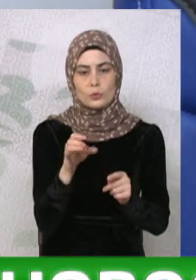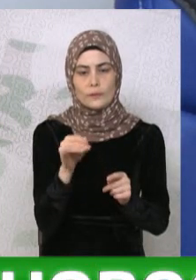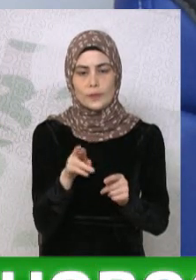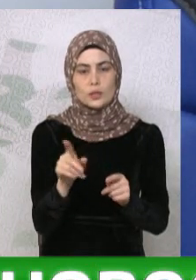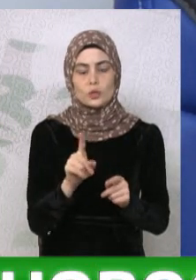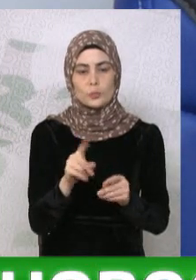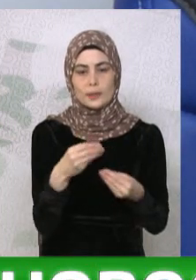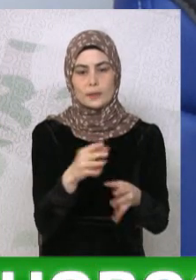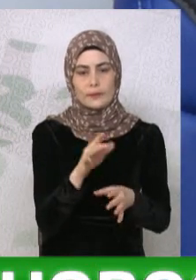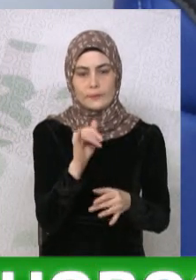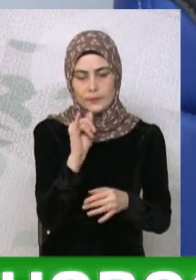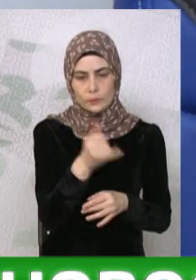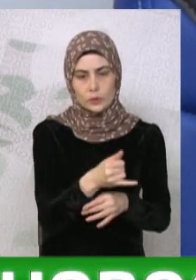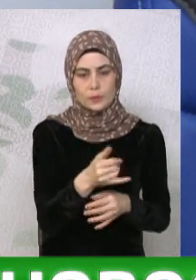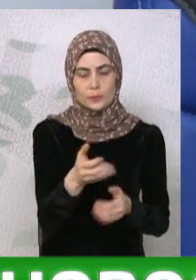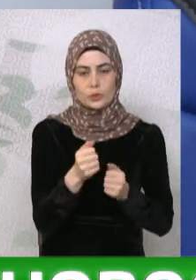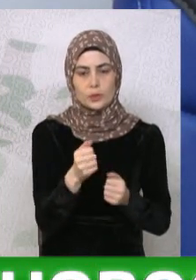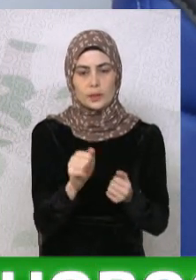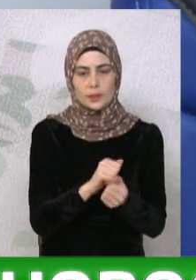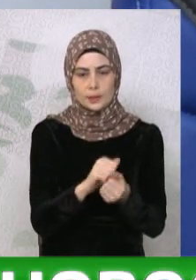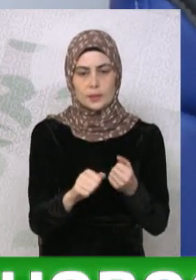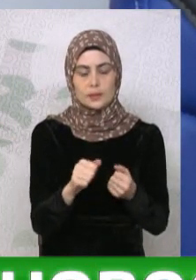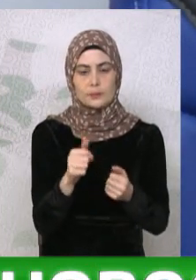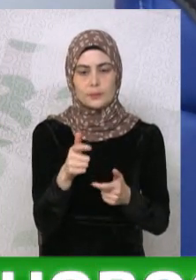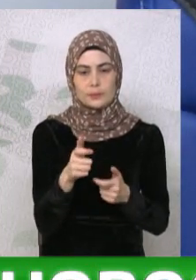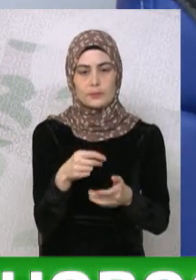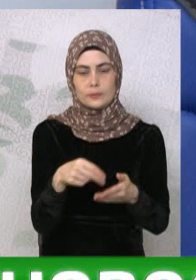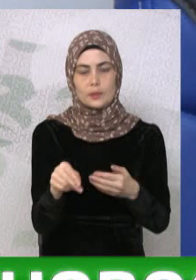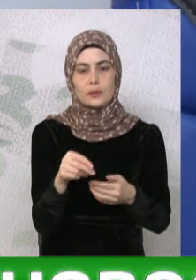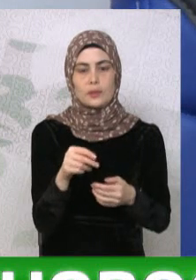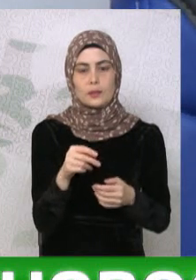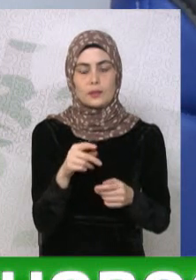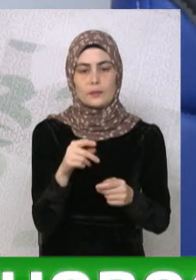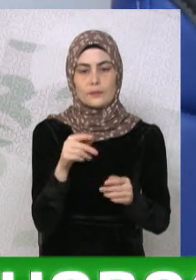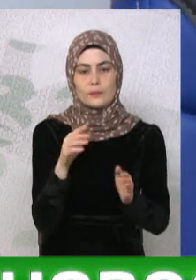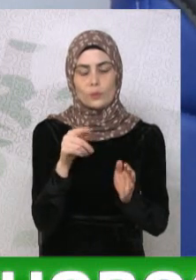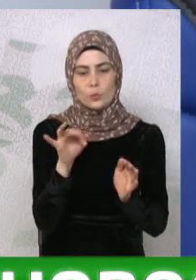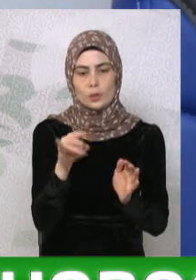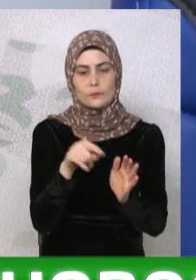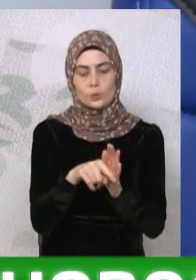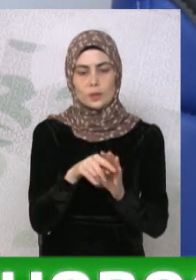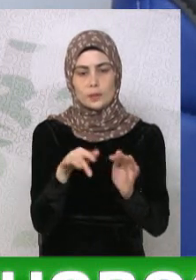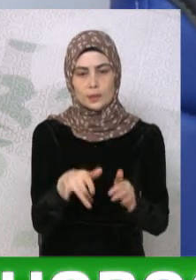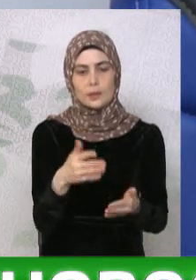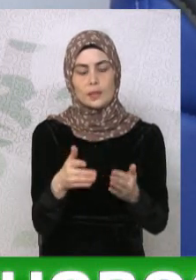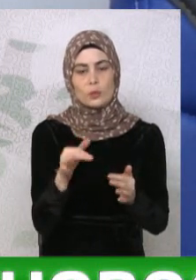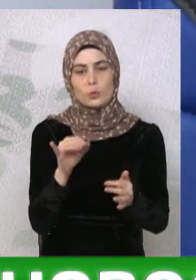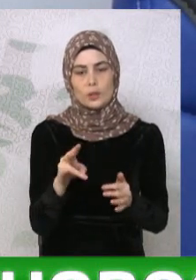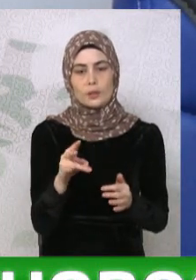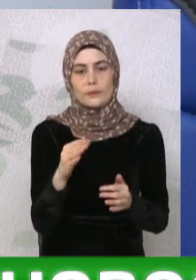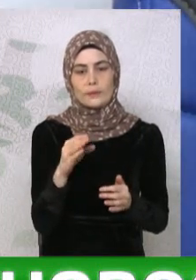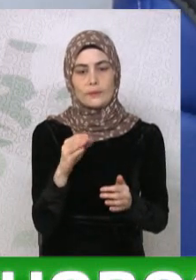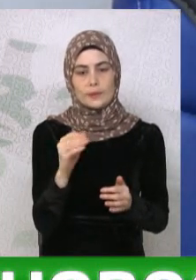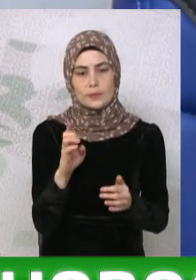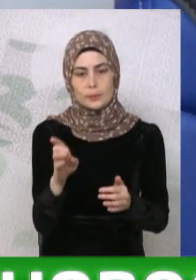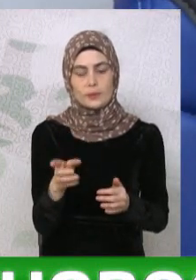исключающего возможность получения лицензии гражданами, как вынесение органами внутренних дел или органами Федеральной службы